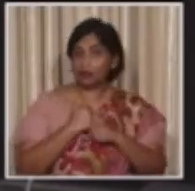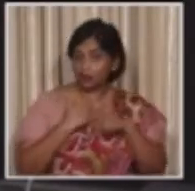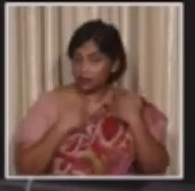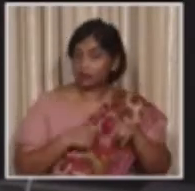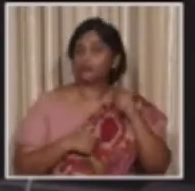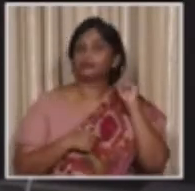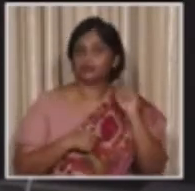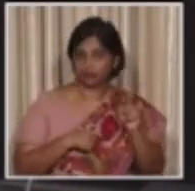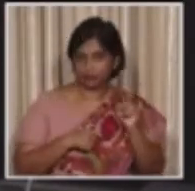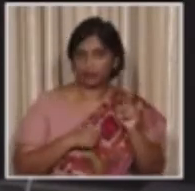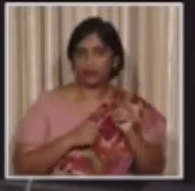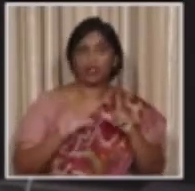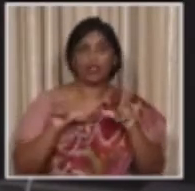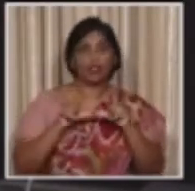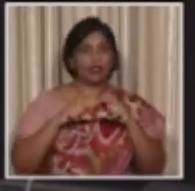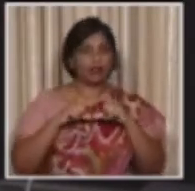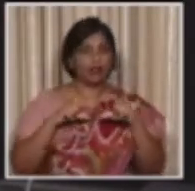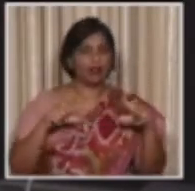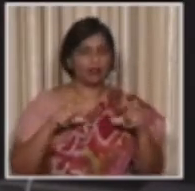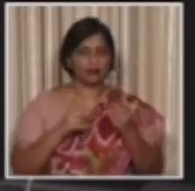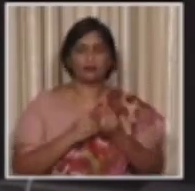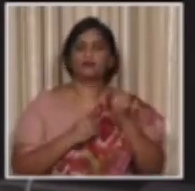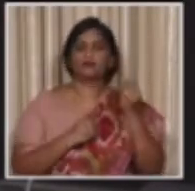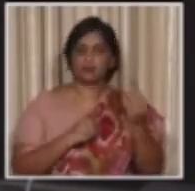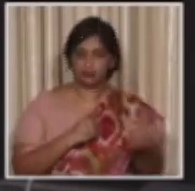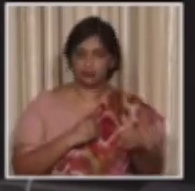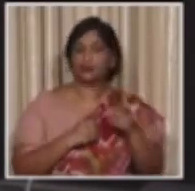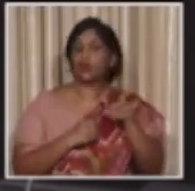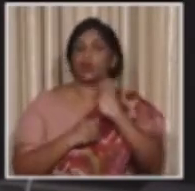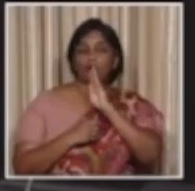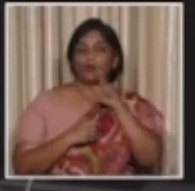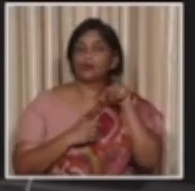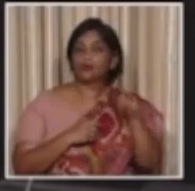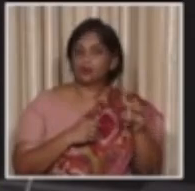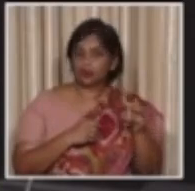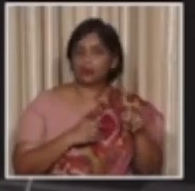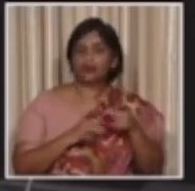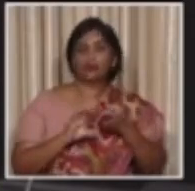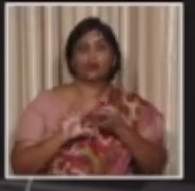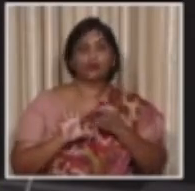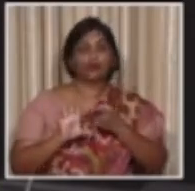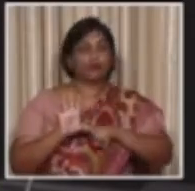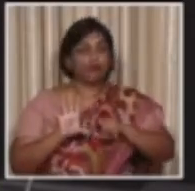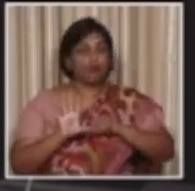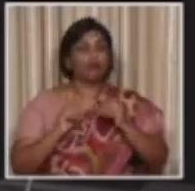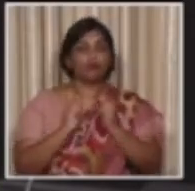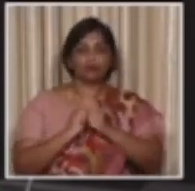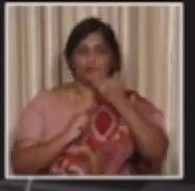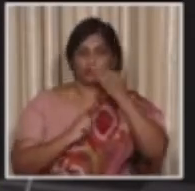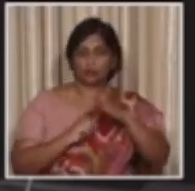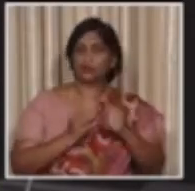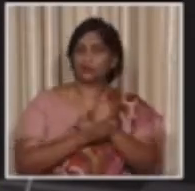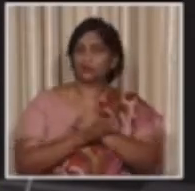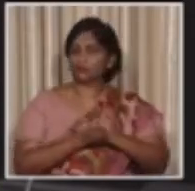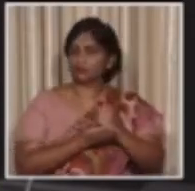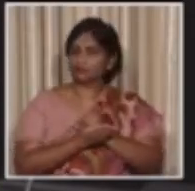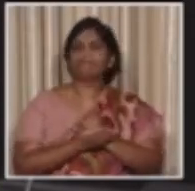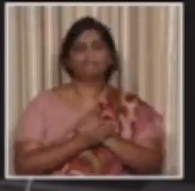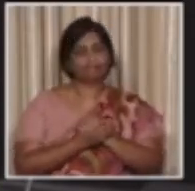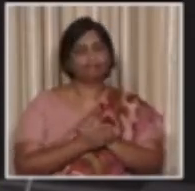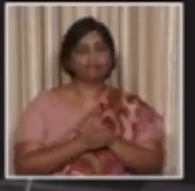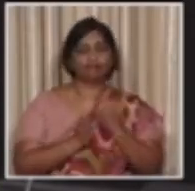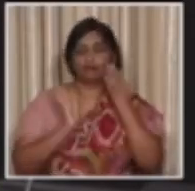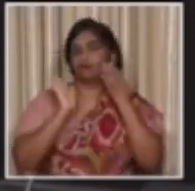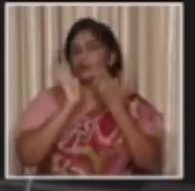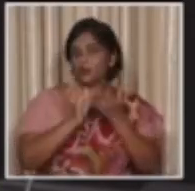ඒ අයට ලයිසන් දෙන සිස්ටම් එකක්. ඒ කියන්නේ එයාට ප්‍රැක්ටිෂනර් ලයිසන් එකක් සියලු ක්ෂේත්‍රවලට අපි හඳුන්වා